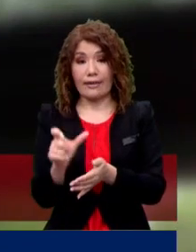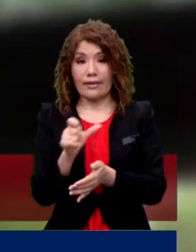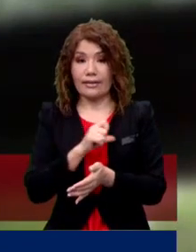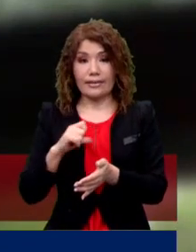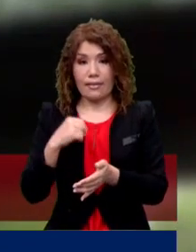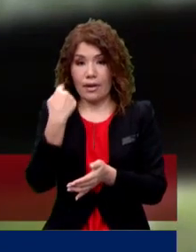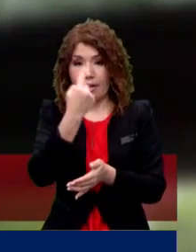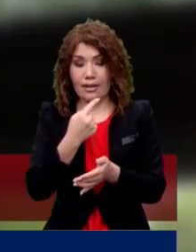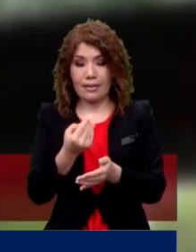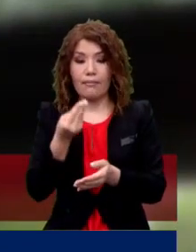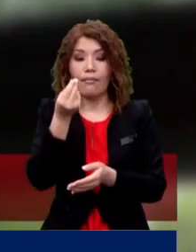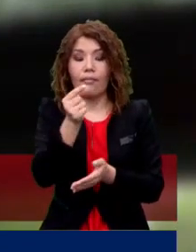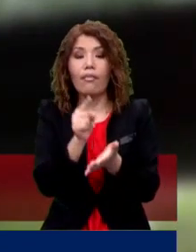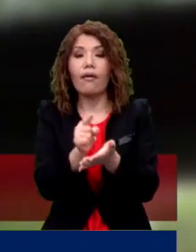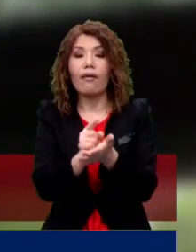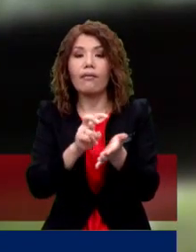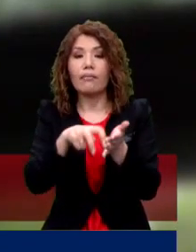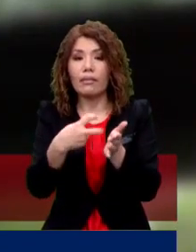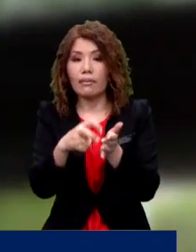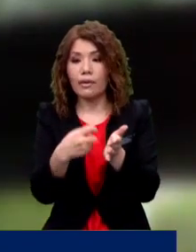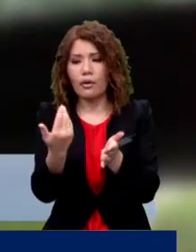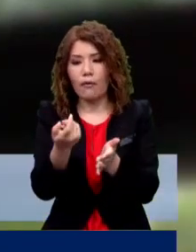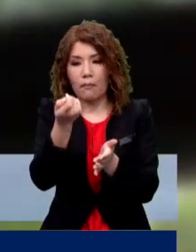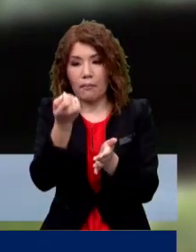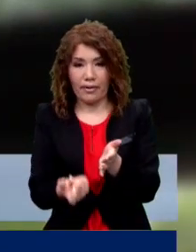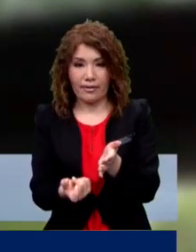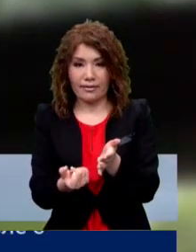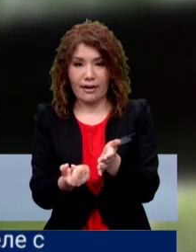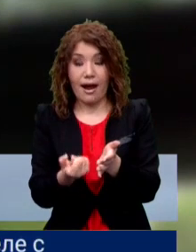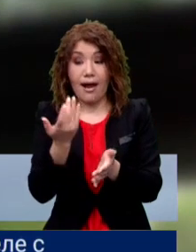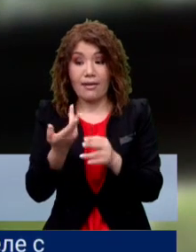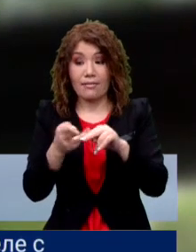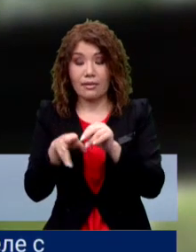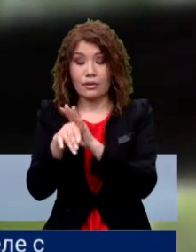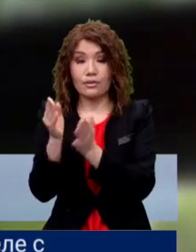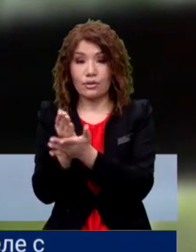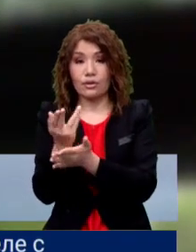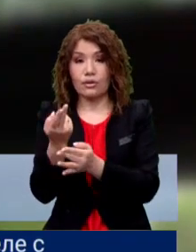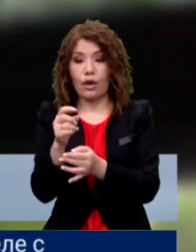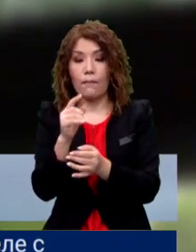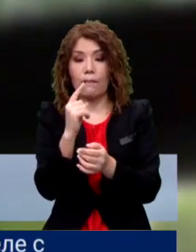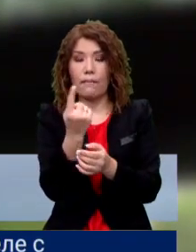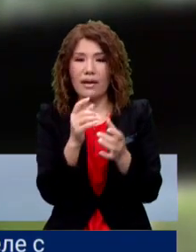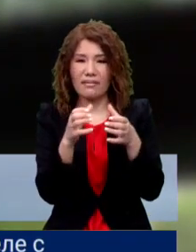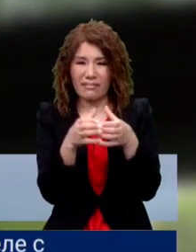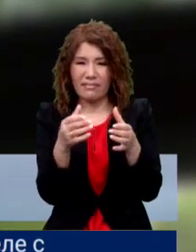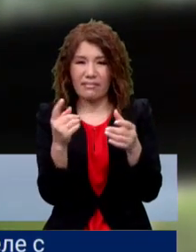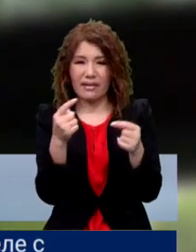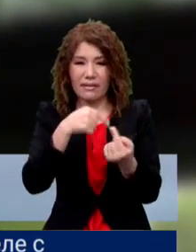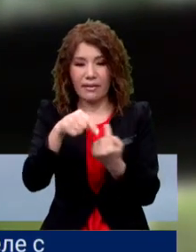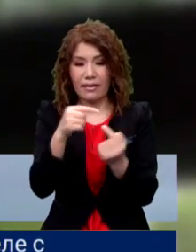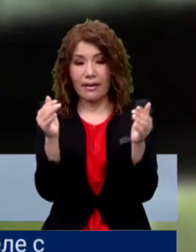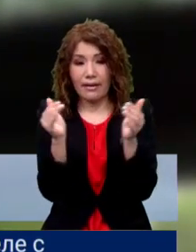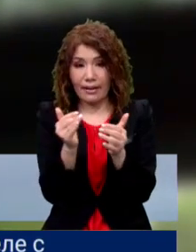көлікке төлейтін салық мөлшері де азырақ заң тұлғадан қарағанда. Осы орайда, мысалы үшін, микробизнестің өкілдерінің